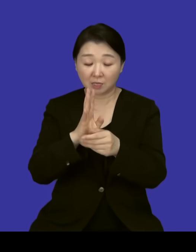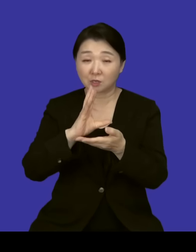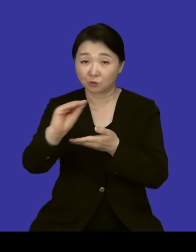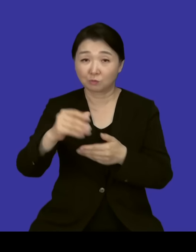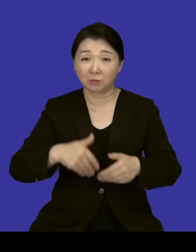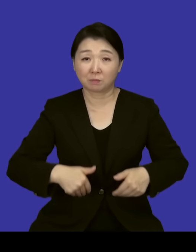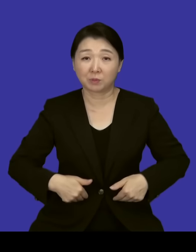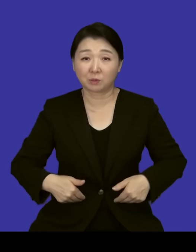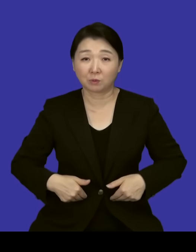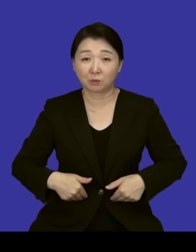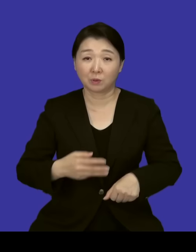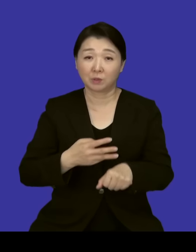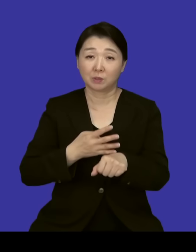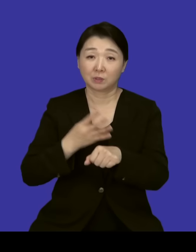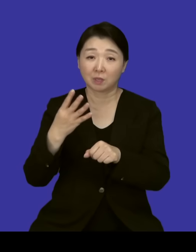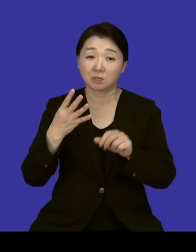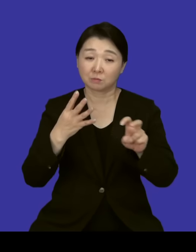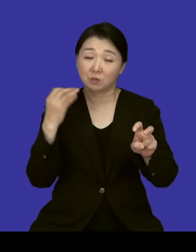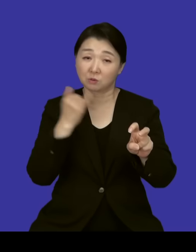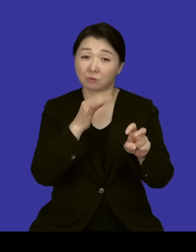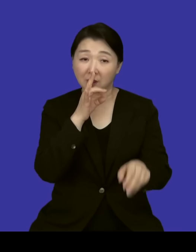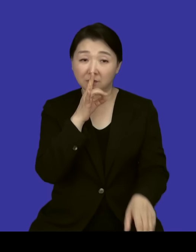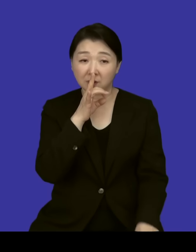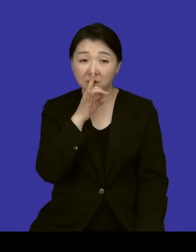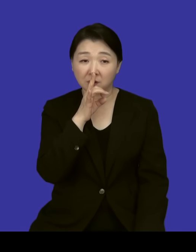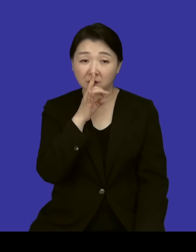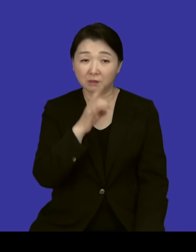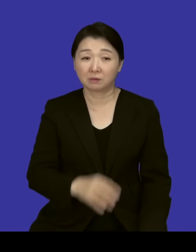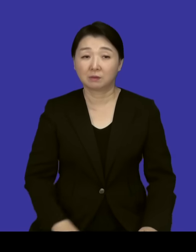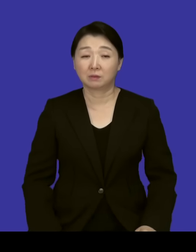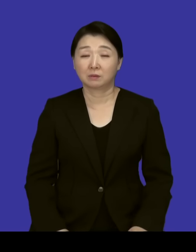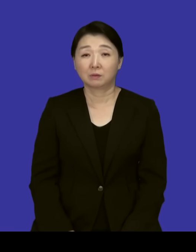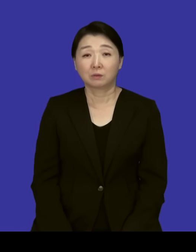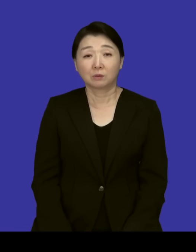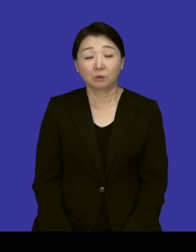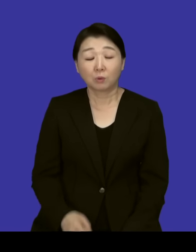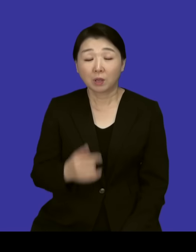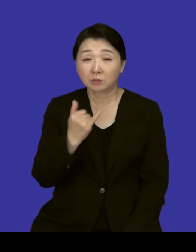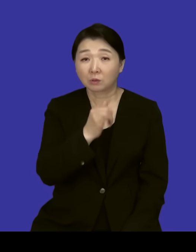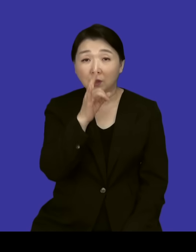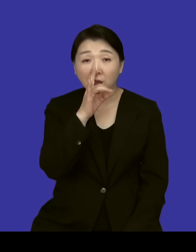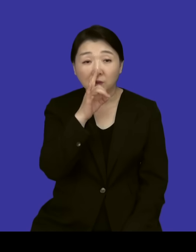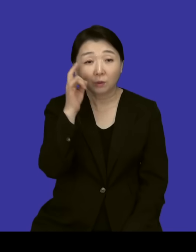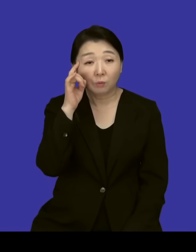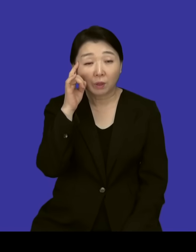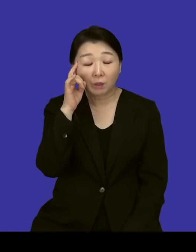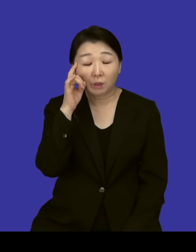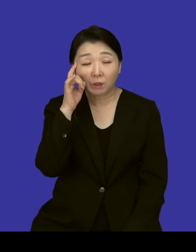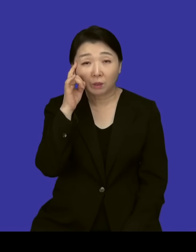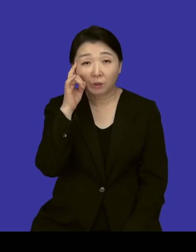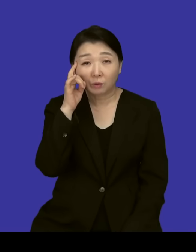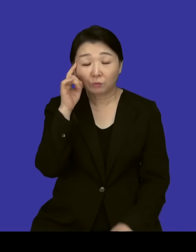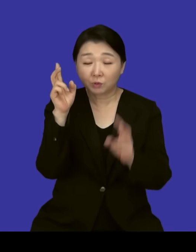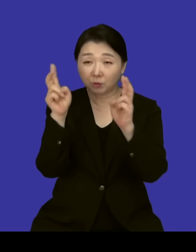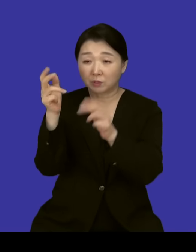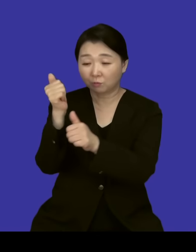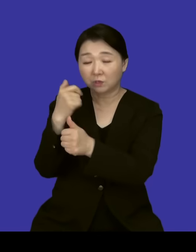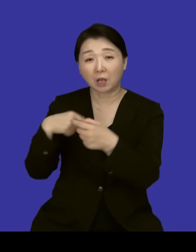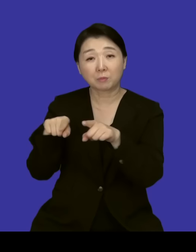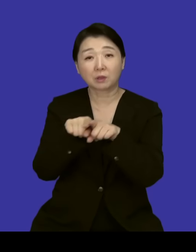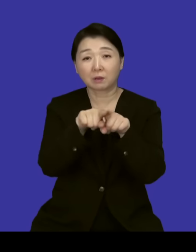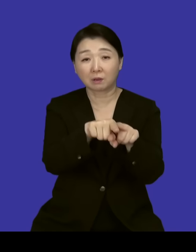되는데 4시 20분까지 전화를 안 받는 거예요. 아니, 네. 도대체 전화를 저희 부사장님까지 모시고 가기로 돼